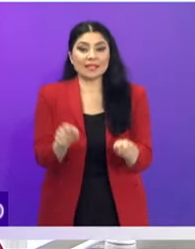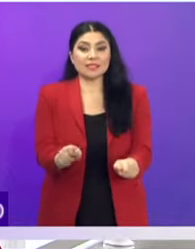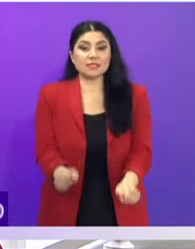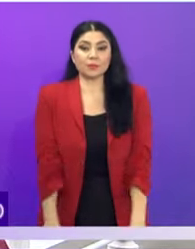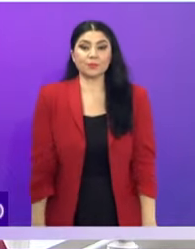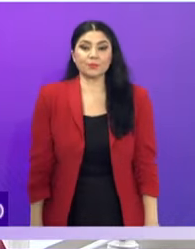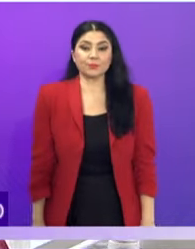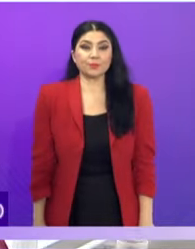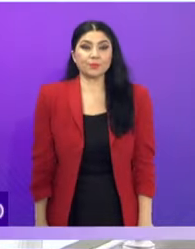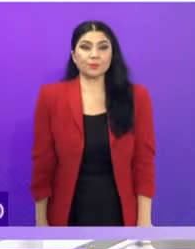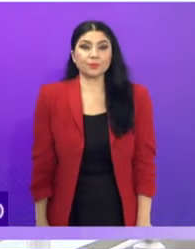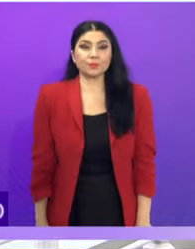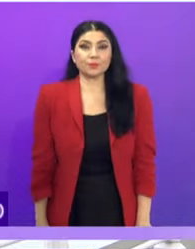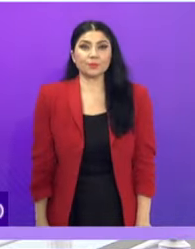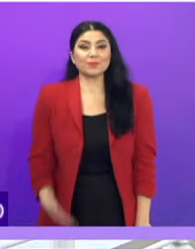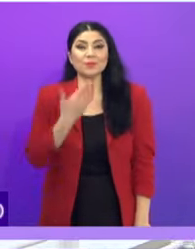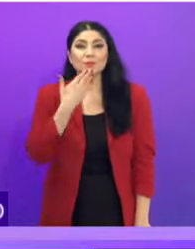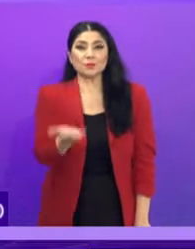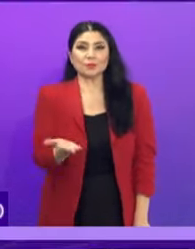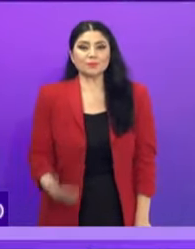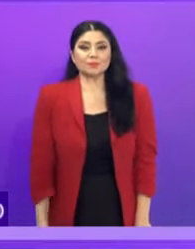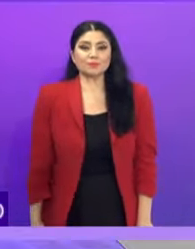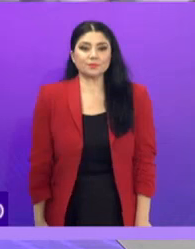închise. Iulia, îți mulțumesc!